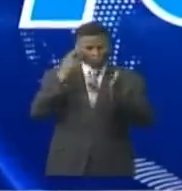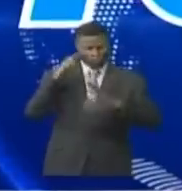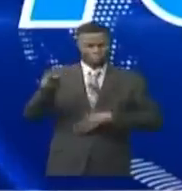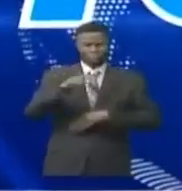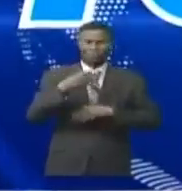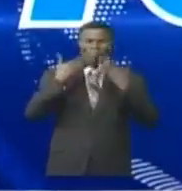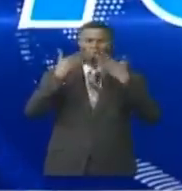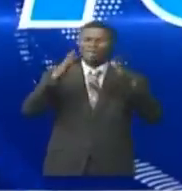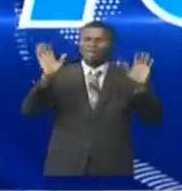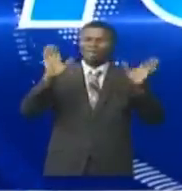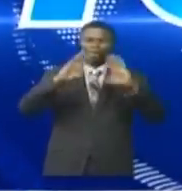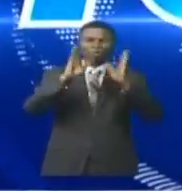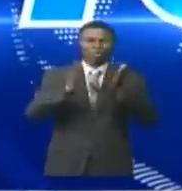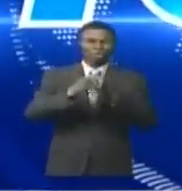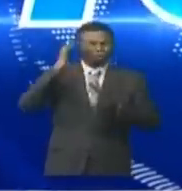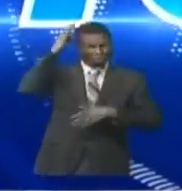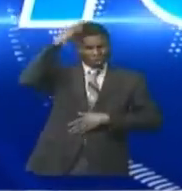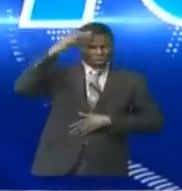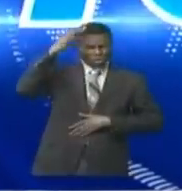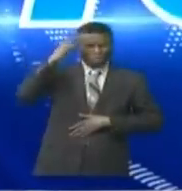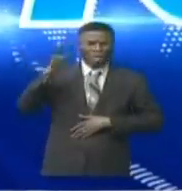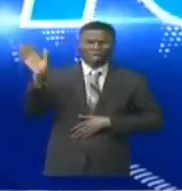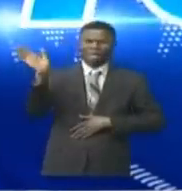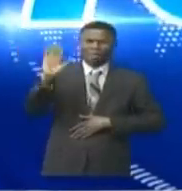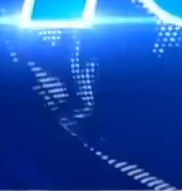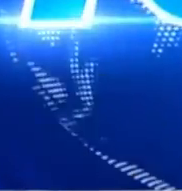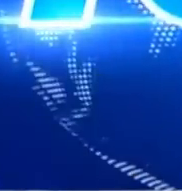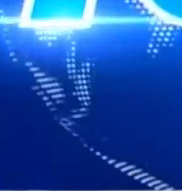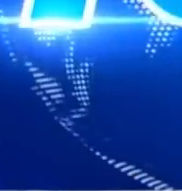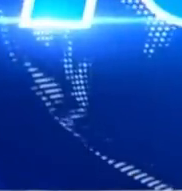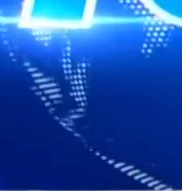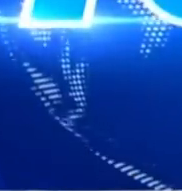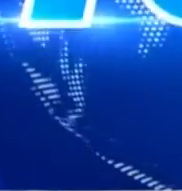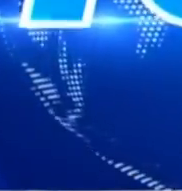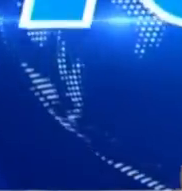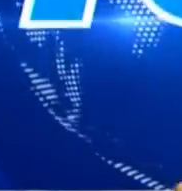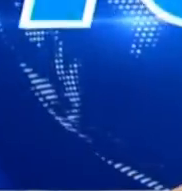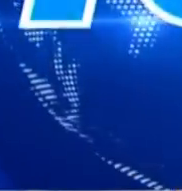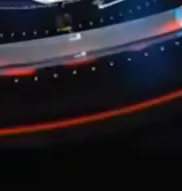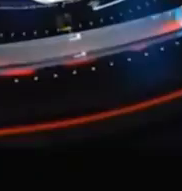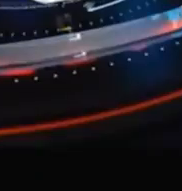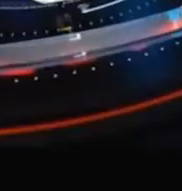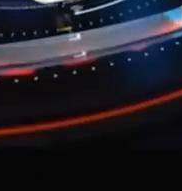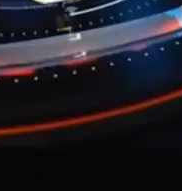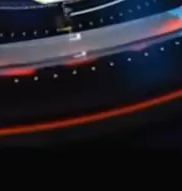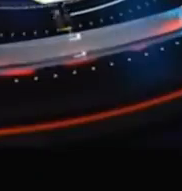Bouela-Bouaki. D'ici là, bon suivi de programme sur l'RTNC. Au revoir.